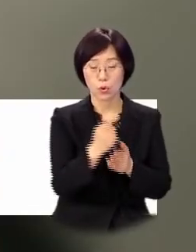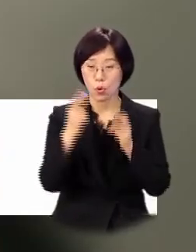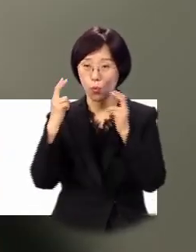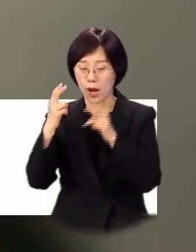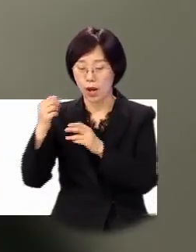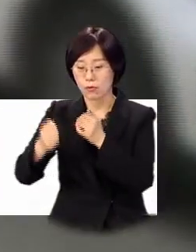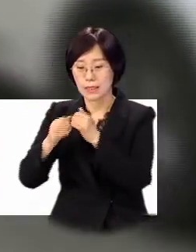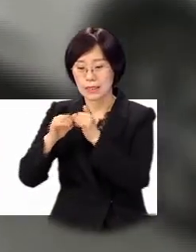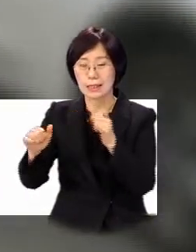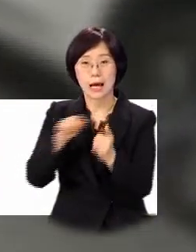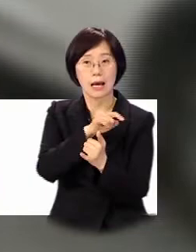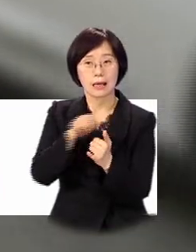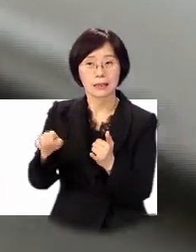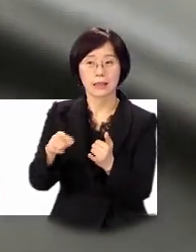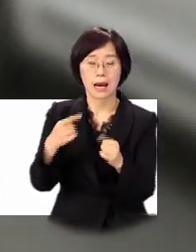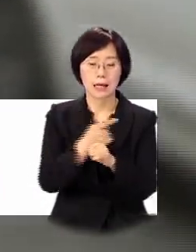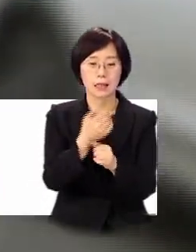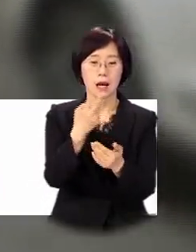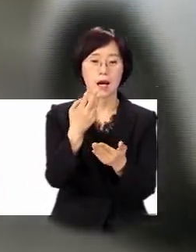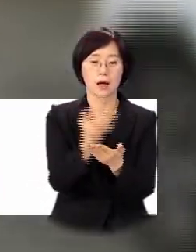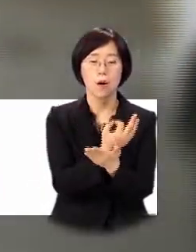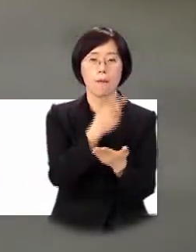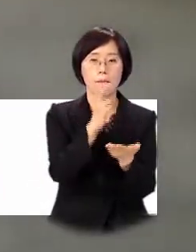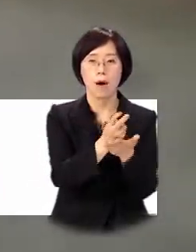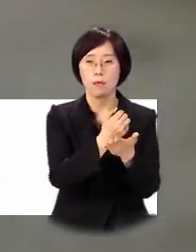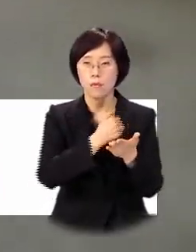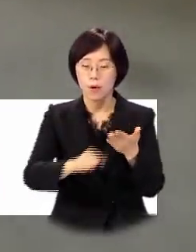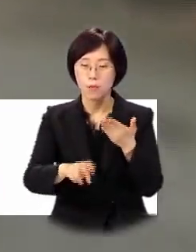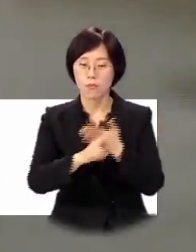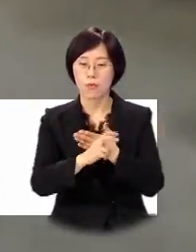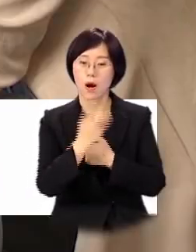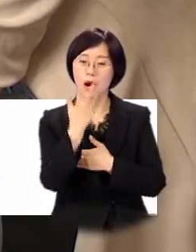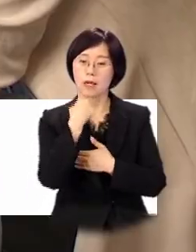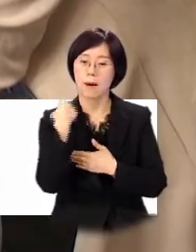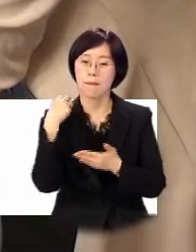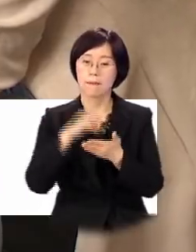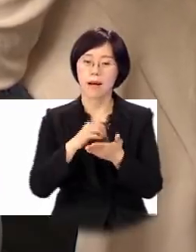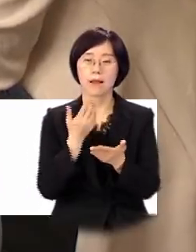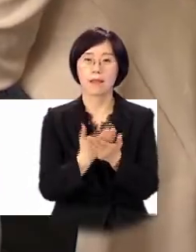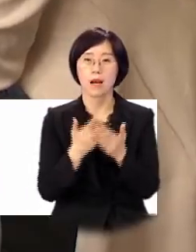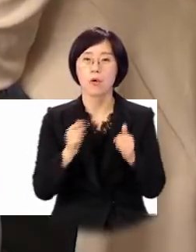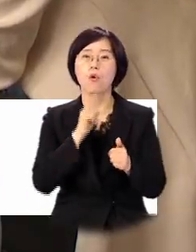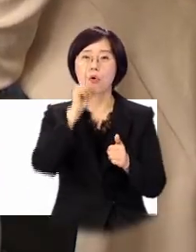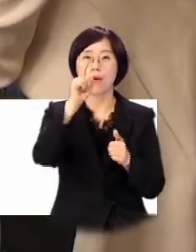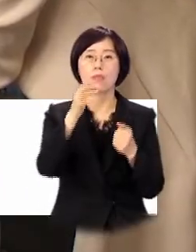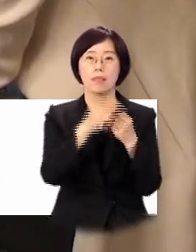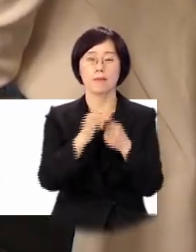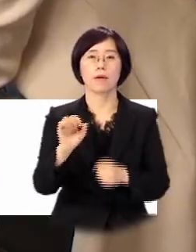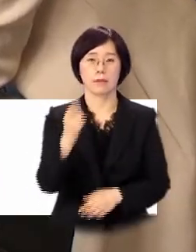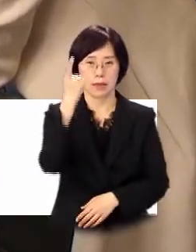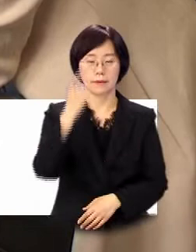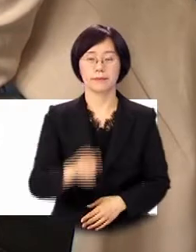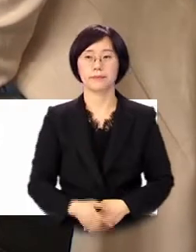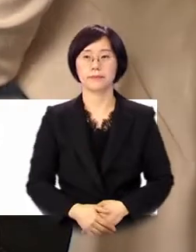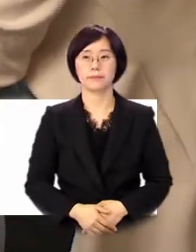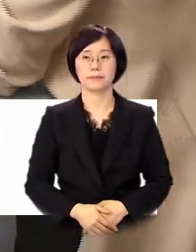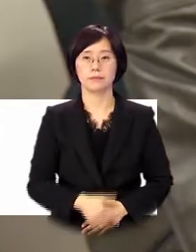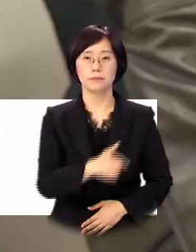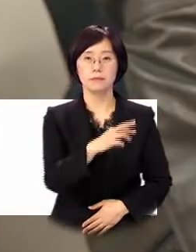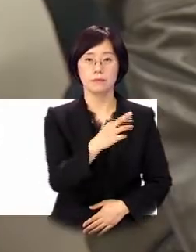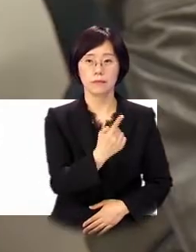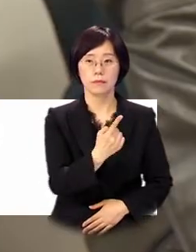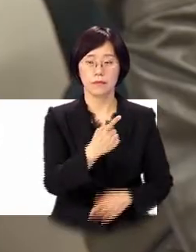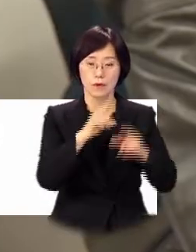소속 기사들이 최저임금법 위반과 부당이득금 반환 소송을 제기하면서부터입니다. 노조